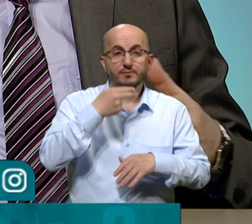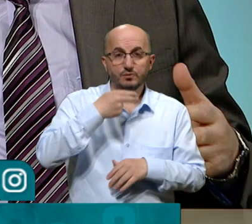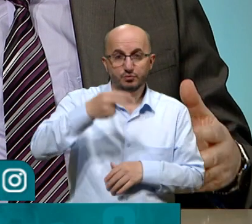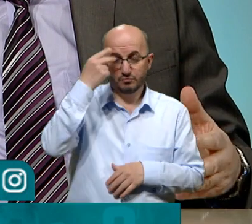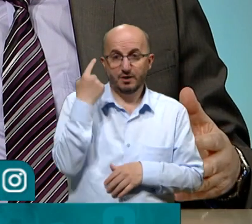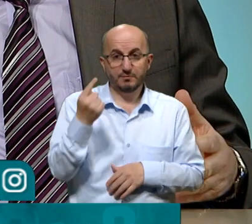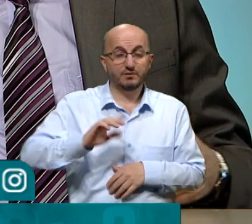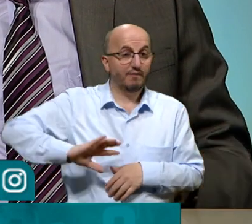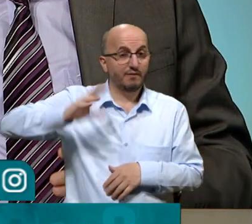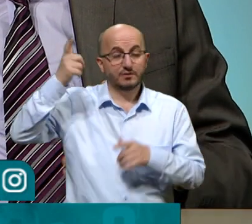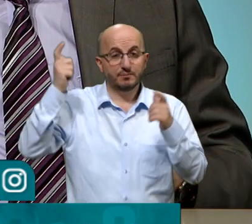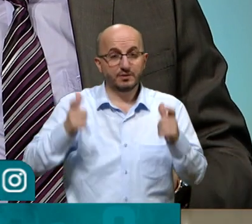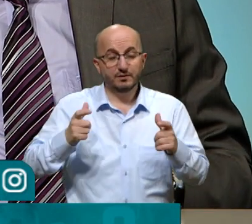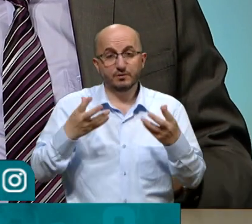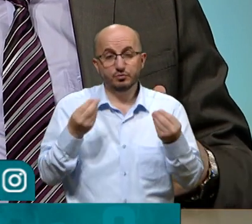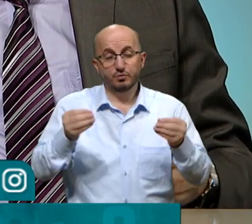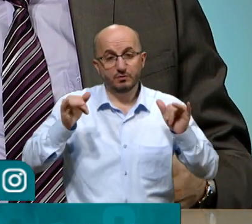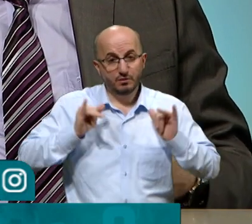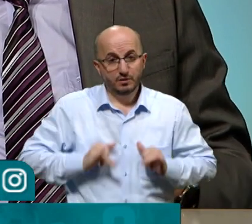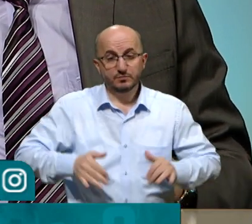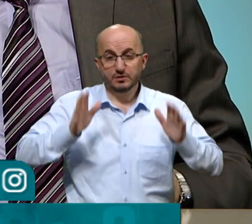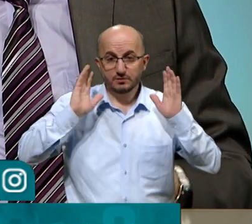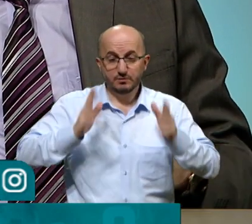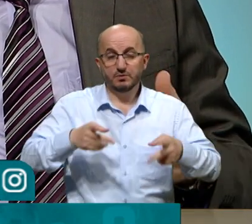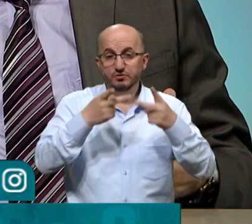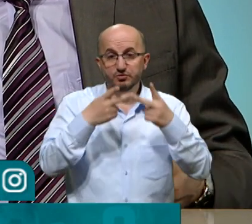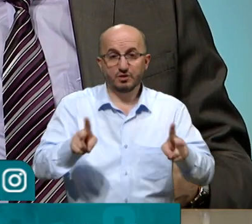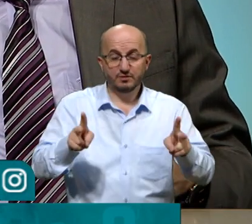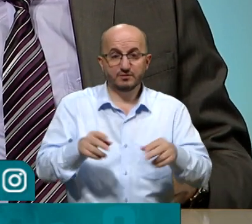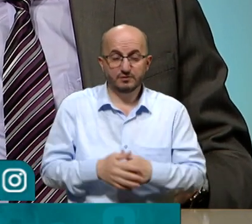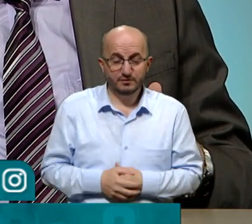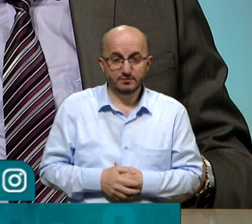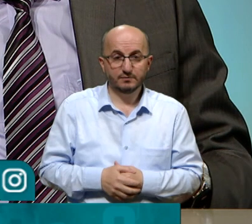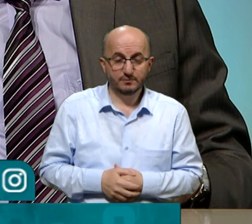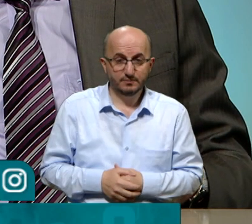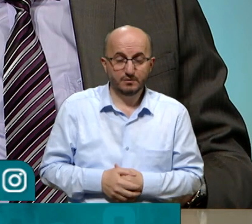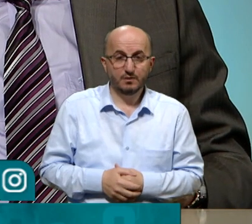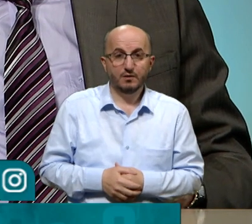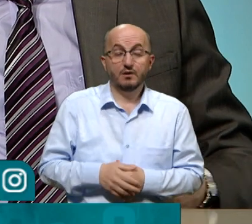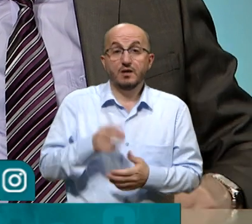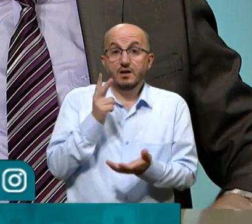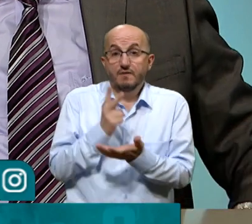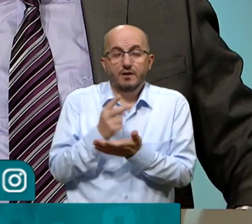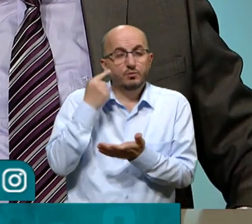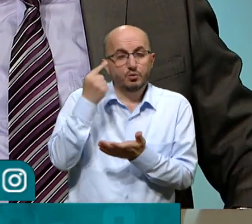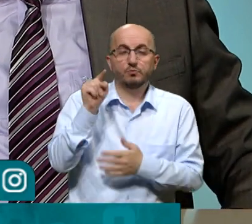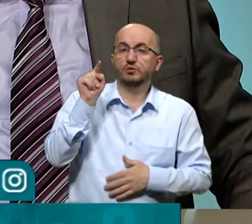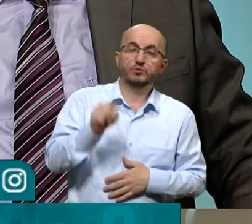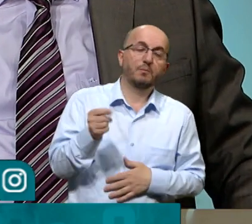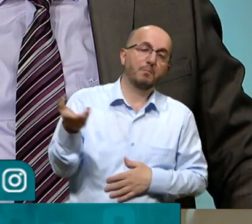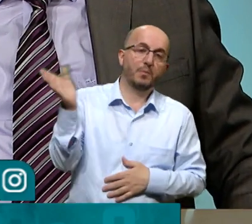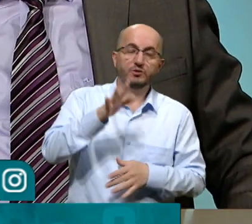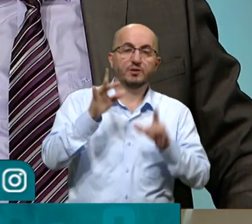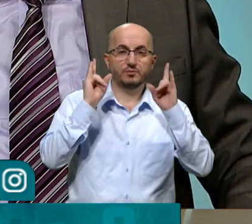birden fazla yerde çok rahat bir şekilde kılınması caizdir ve müftabih görüşümüze bizim budur diyelim ki bir başka